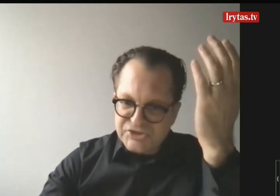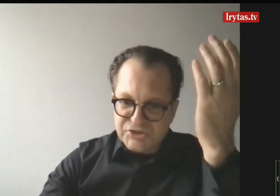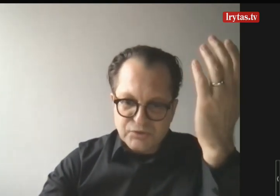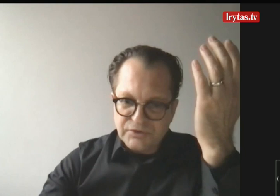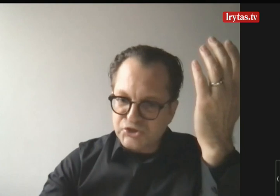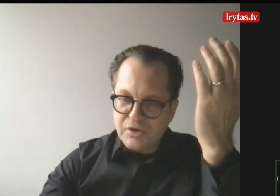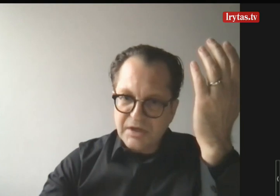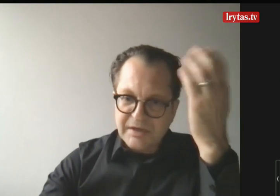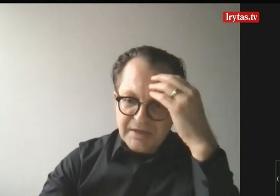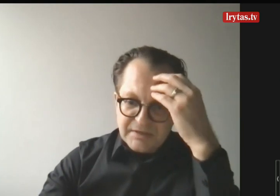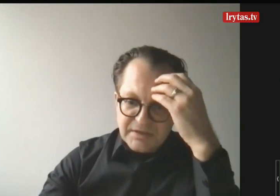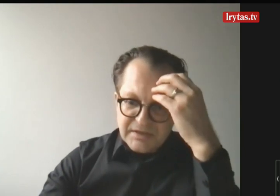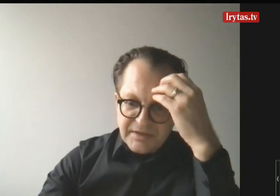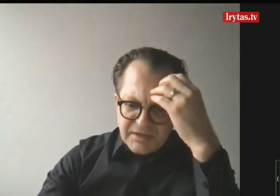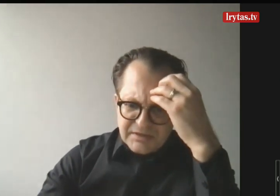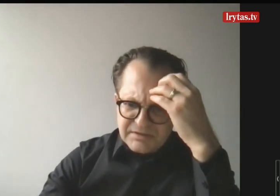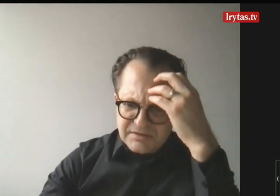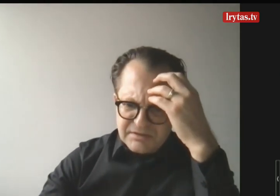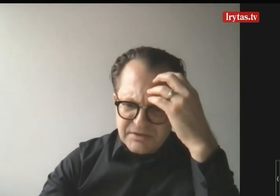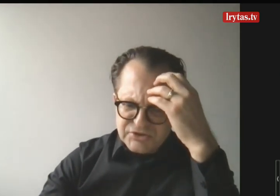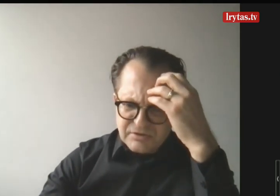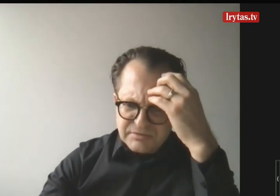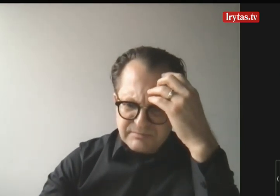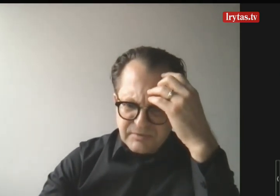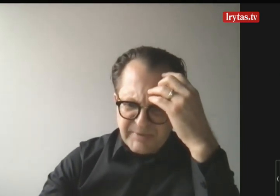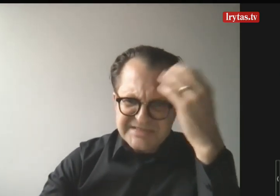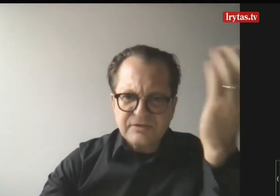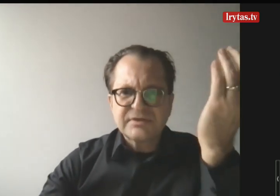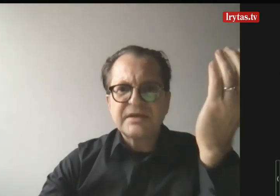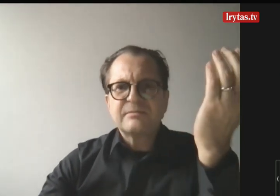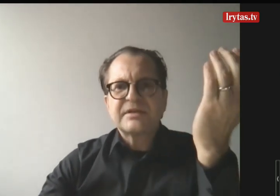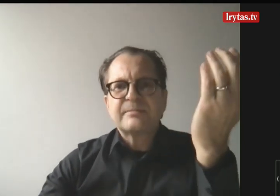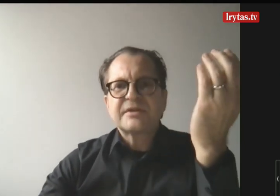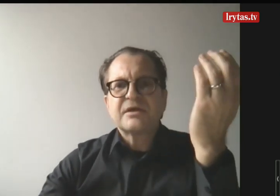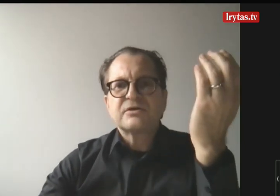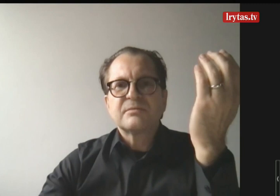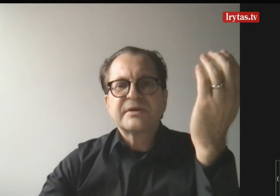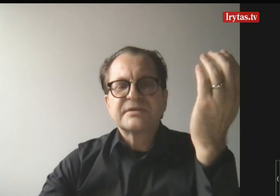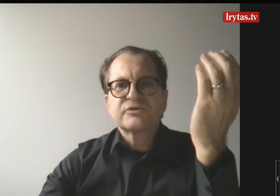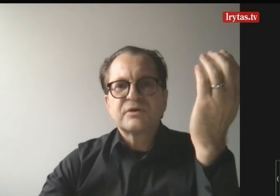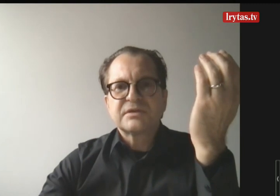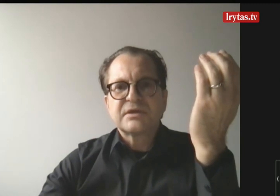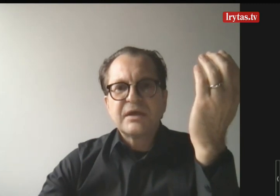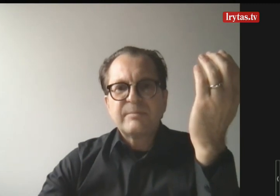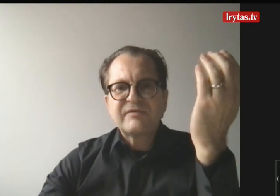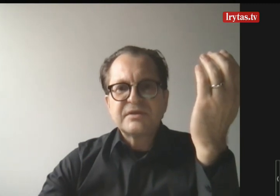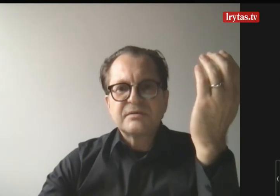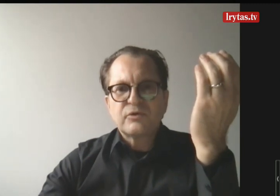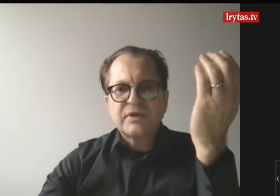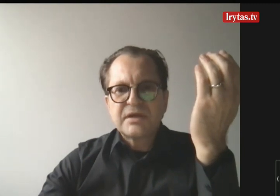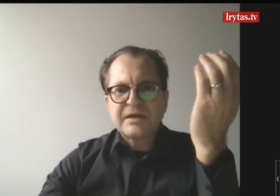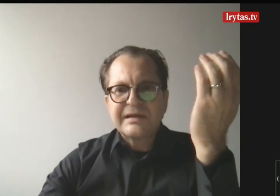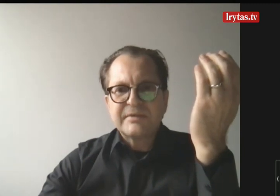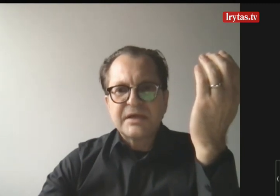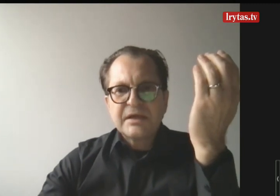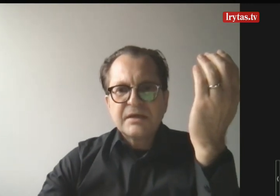kažkas iš kažkur iššoka. Tai gerai, kad, nežinau, pasienio tarnyba nepradėjo dabar diktuoti pavadinimų,